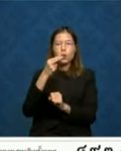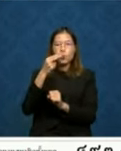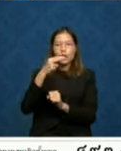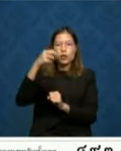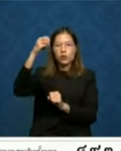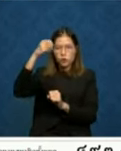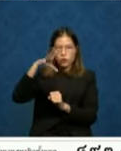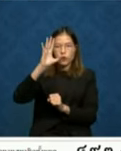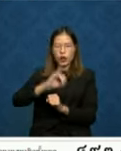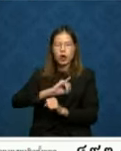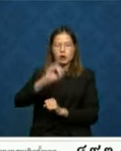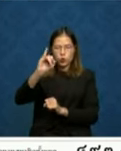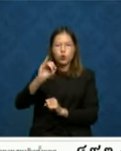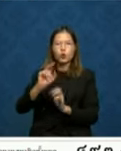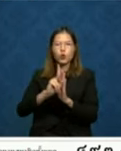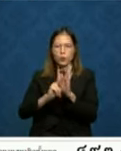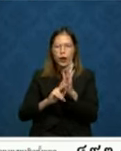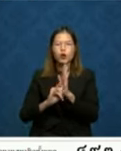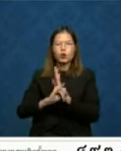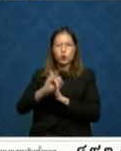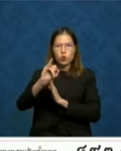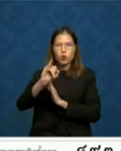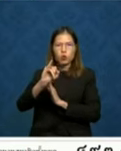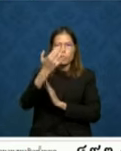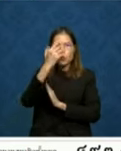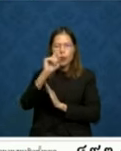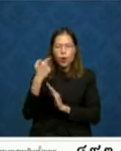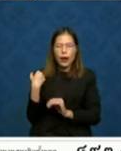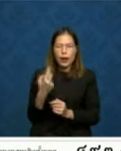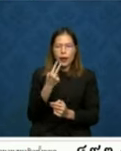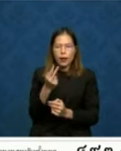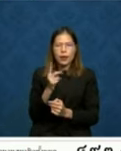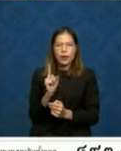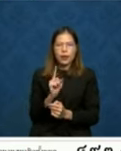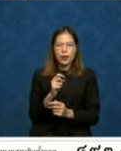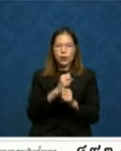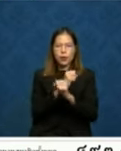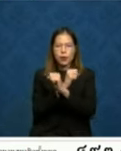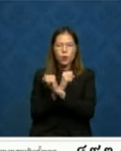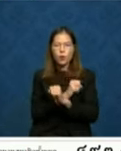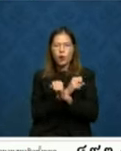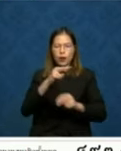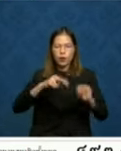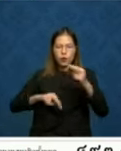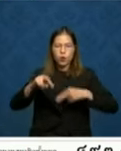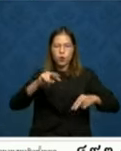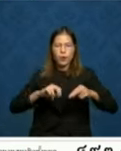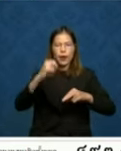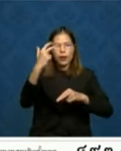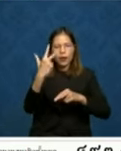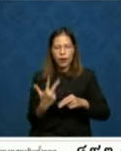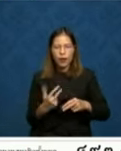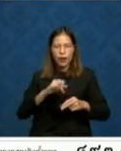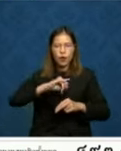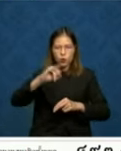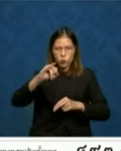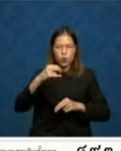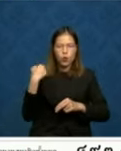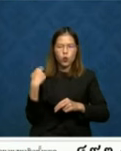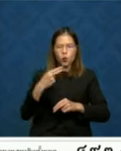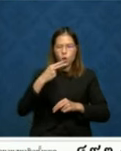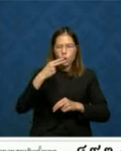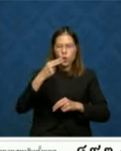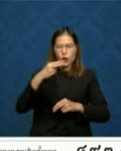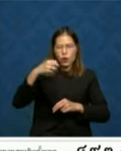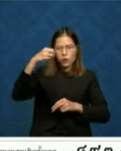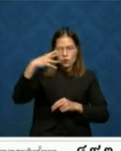ฎหมายมาก่อนนะครับไม่ใช่เราเห็นการควบคุมการใช้ถูกกฎหมายมาก่อนแล้วบุหรี่ไฟฟ้าให้ผิดกฎหม